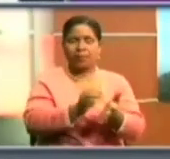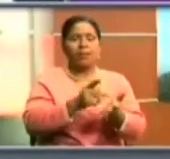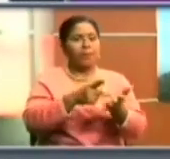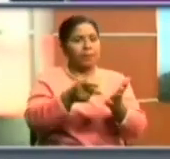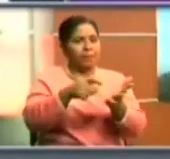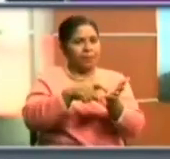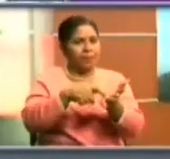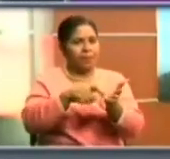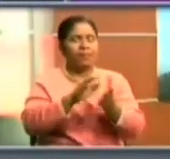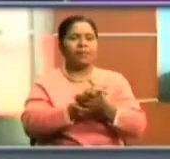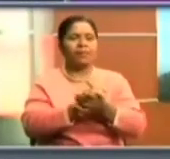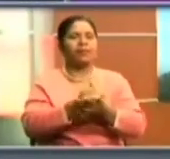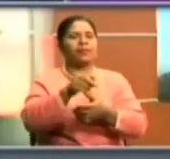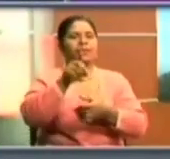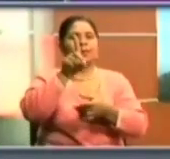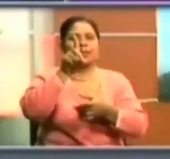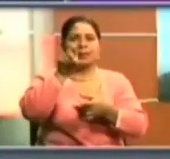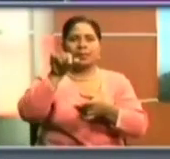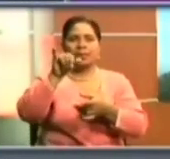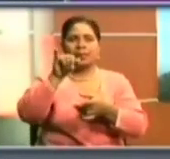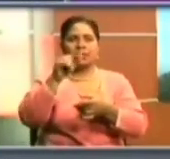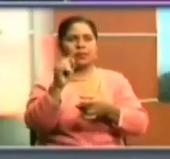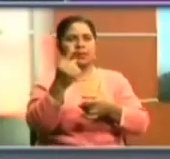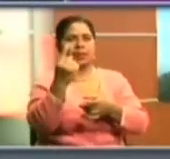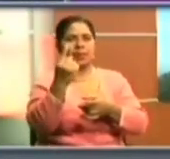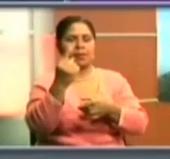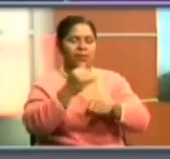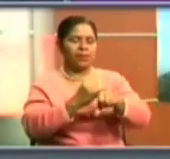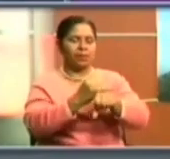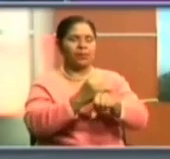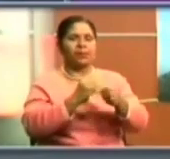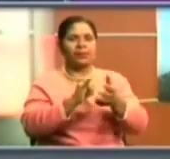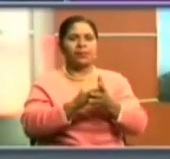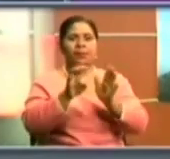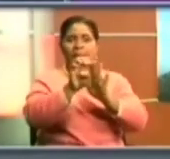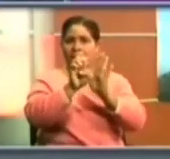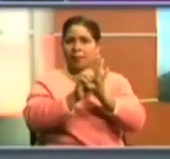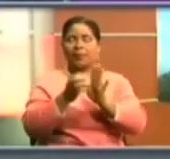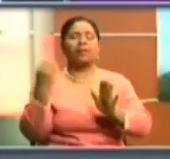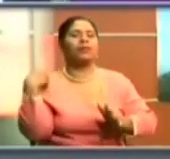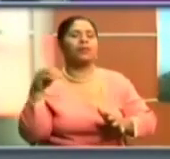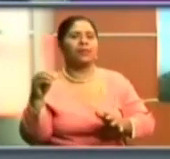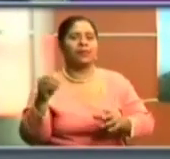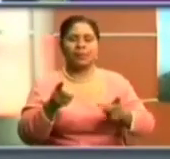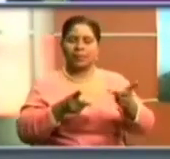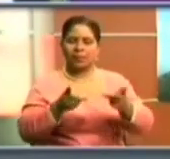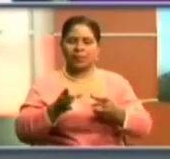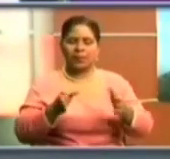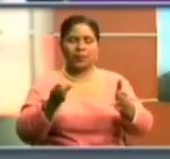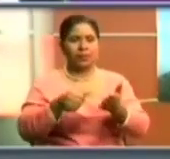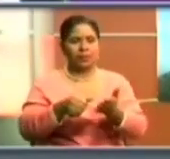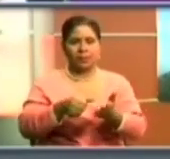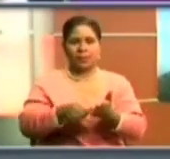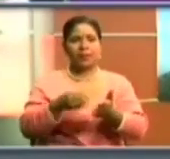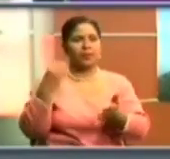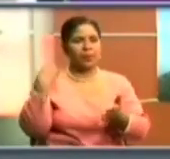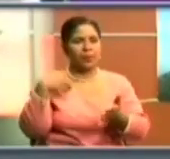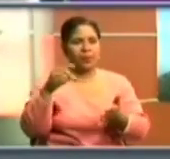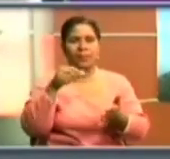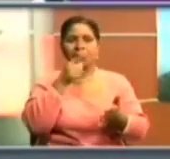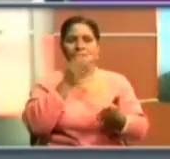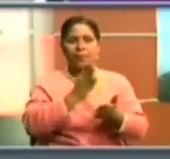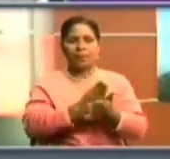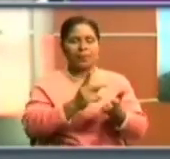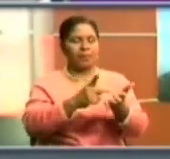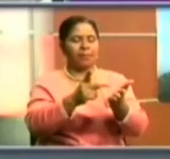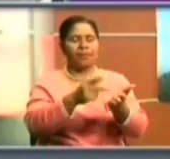impôts, DGI, c'est la seule entité que l'État gagne, Direction Générale des Impôts, qui l'a pour